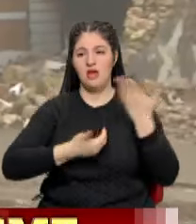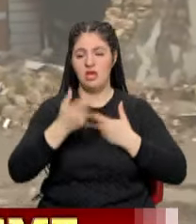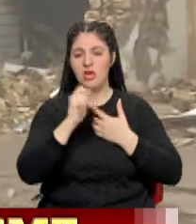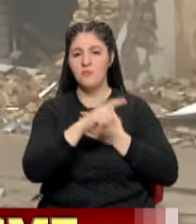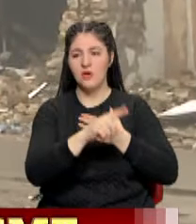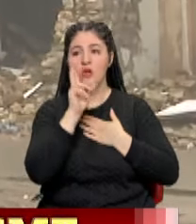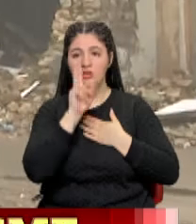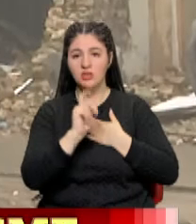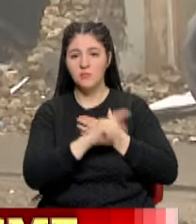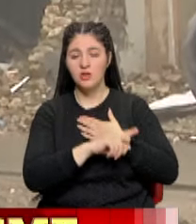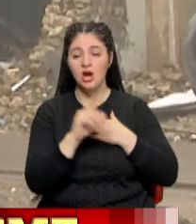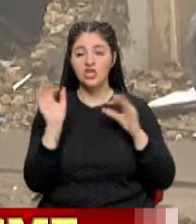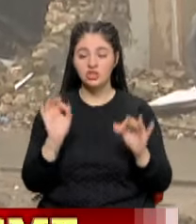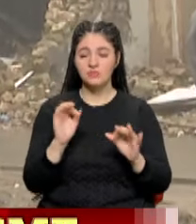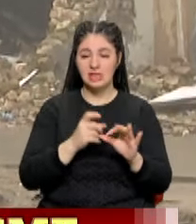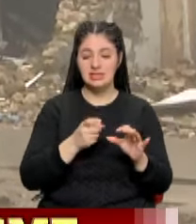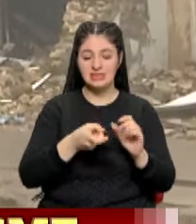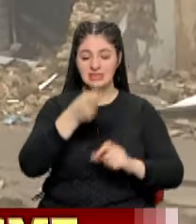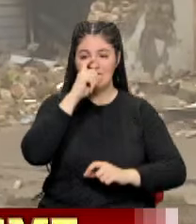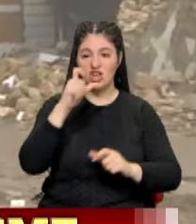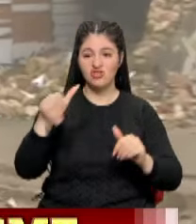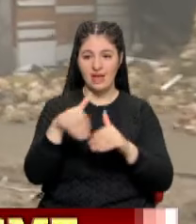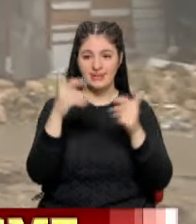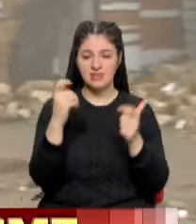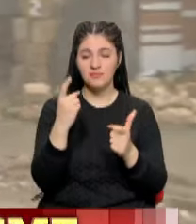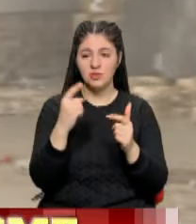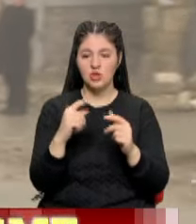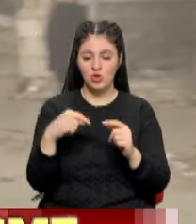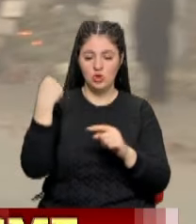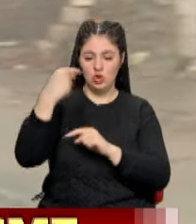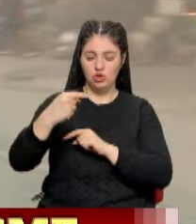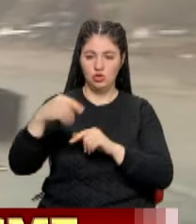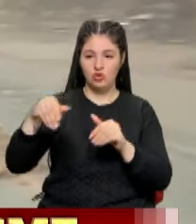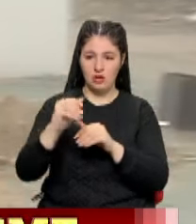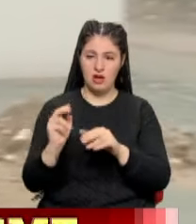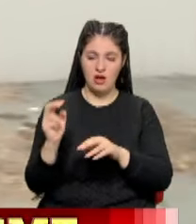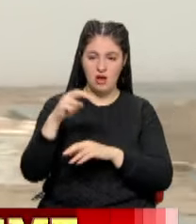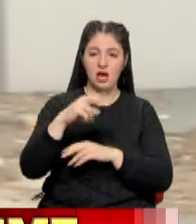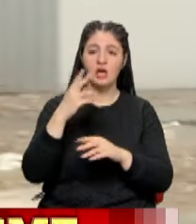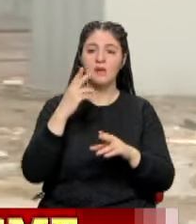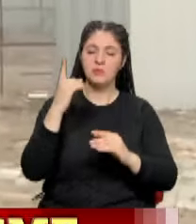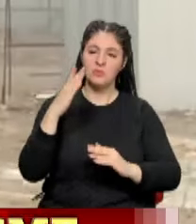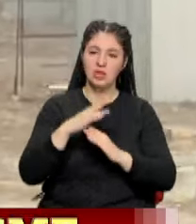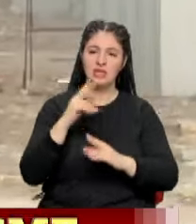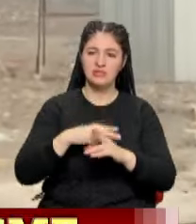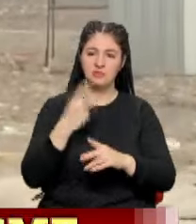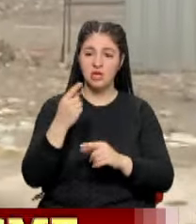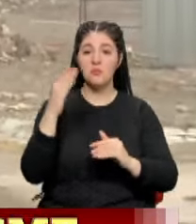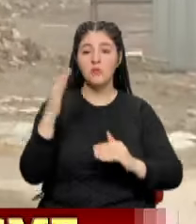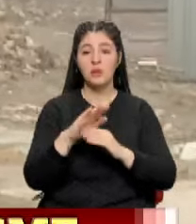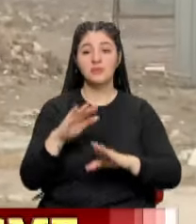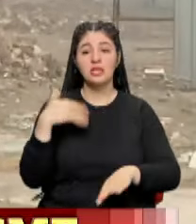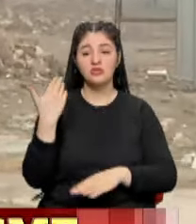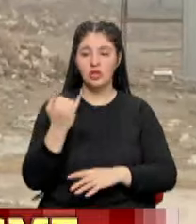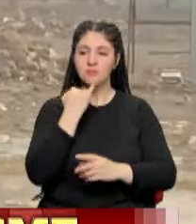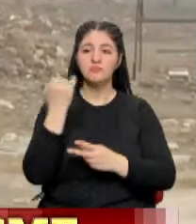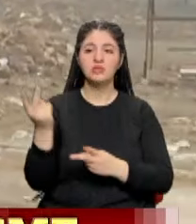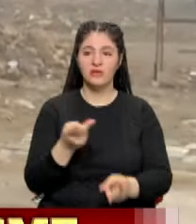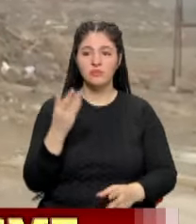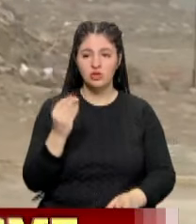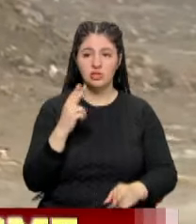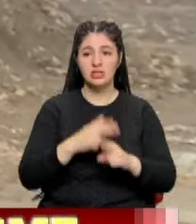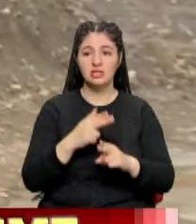anlatıyor, gösteriyor. Şimdi Saray Caddesi'nde bir üst sokağa çıkacağız. Bir mola vereceğiz hızlı bir şekilde. Molanın ardından konuklarımız da